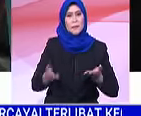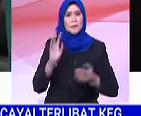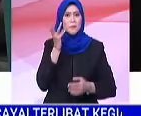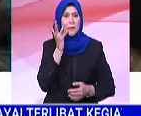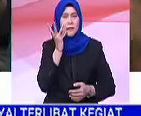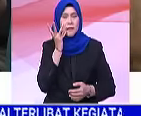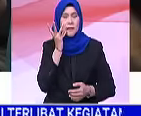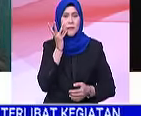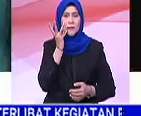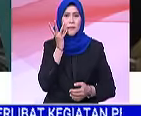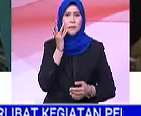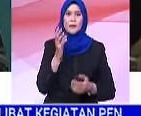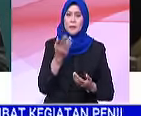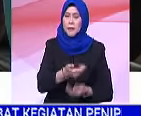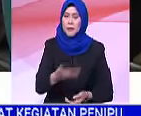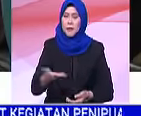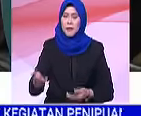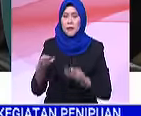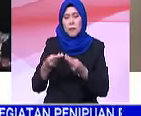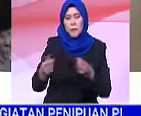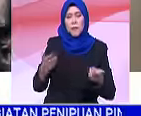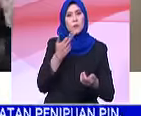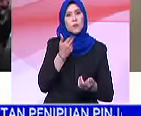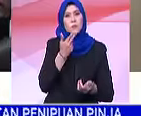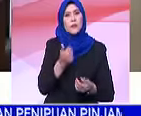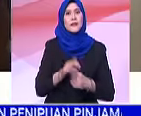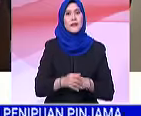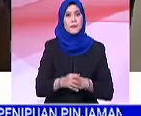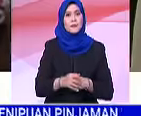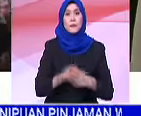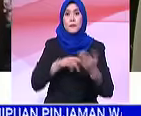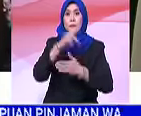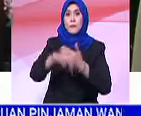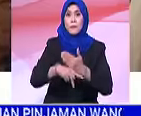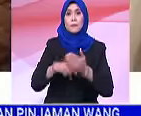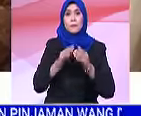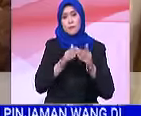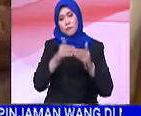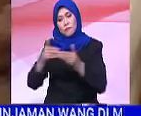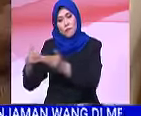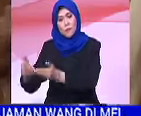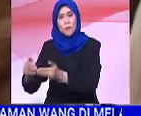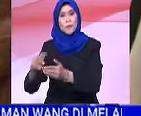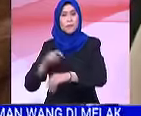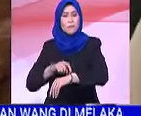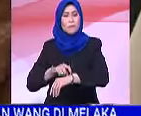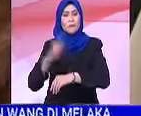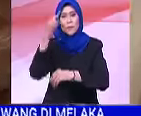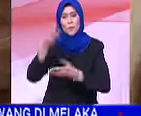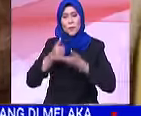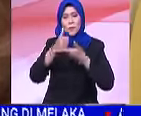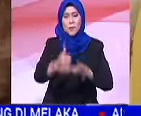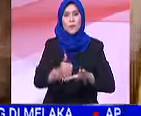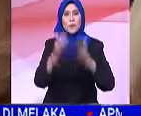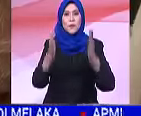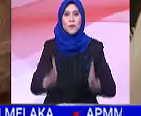Beras, kelengkapan dapur, tepung, gula semua. Program seumpama akan diteruskan dari semasa ke semasa demi membantu